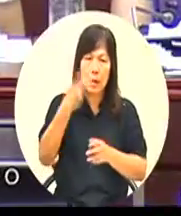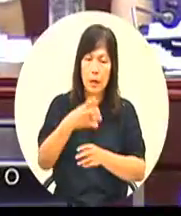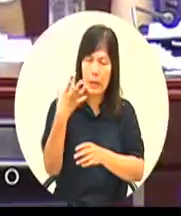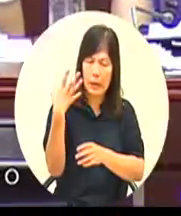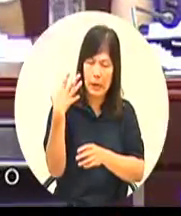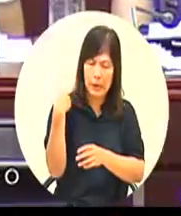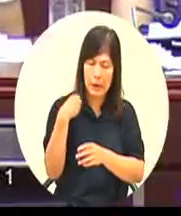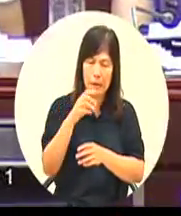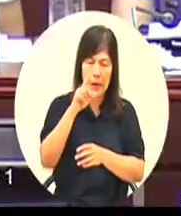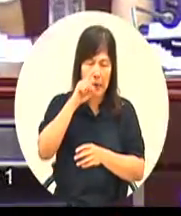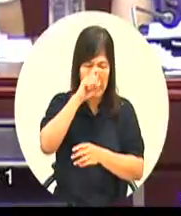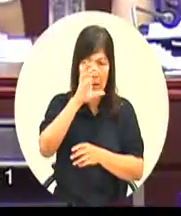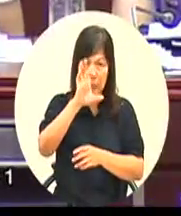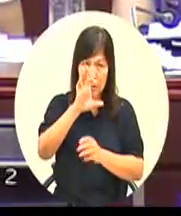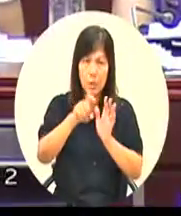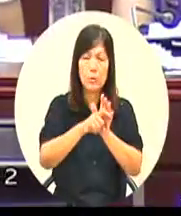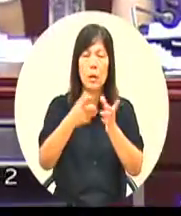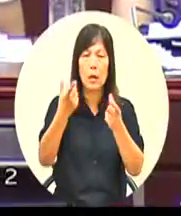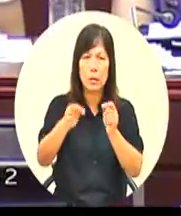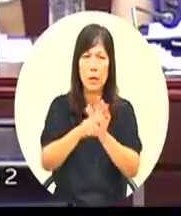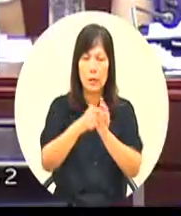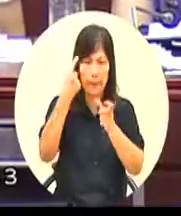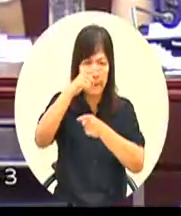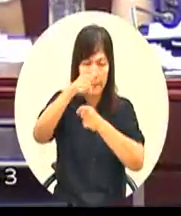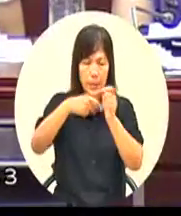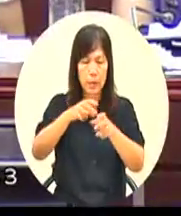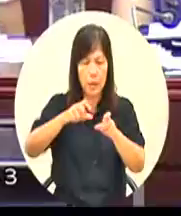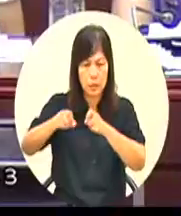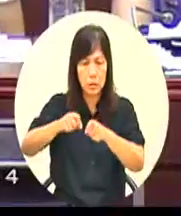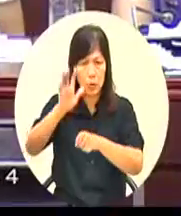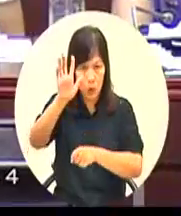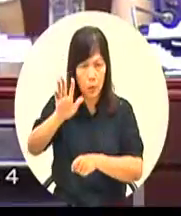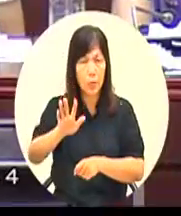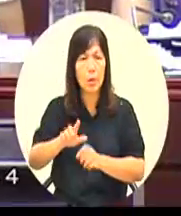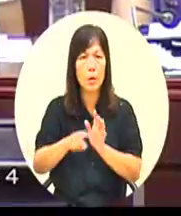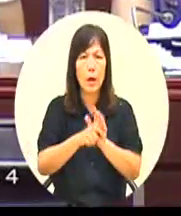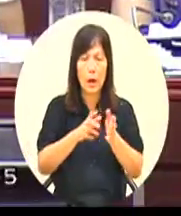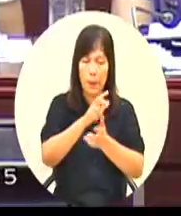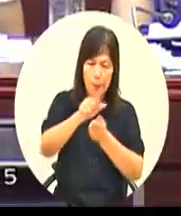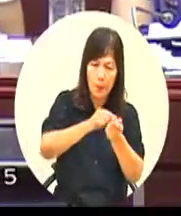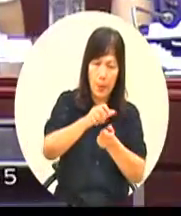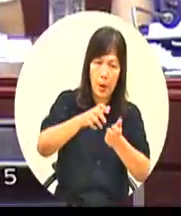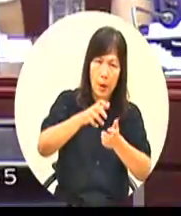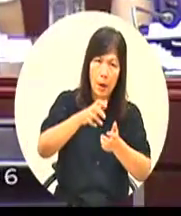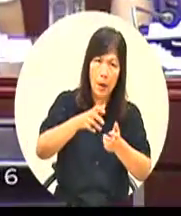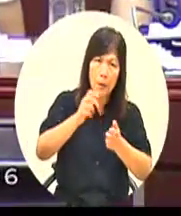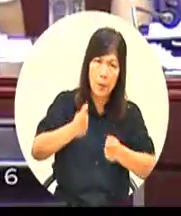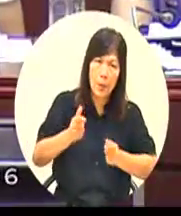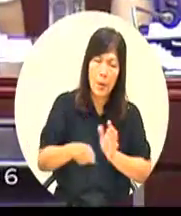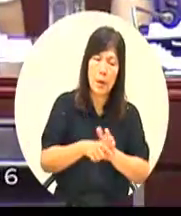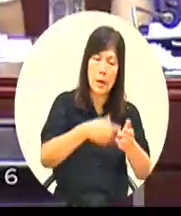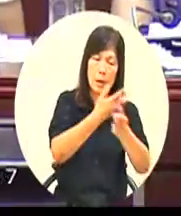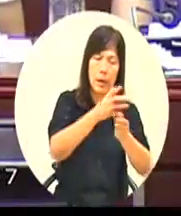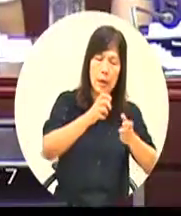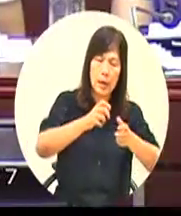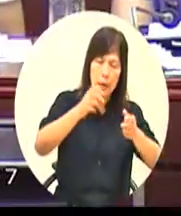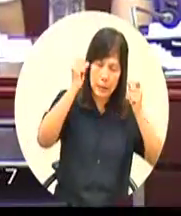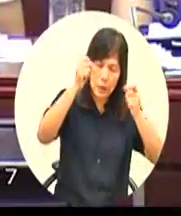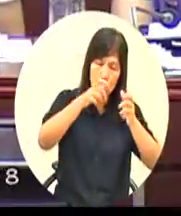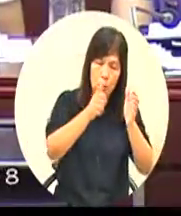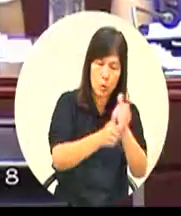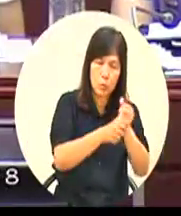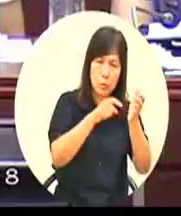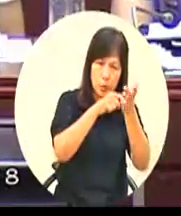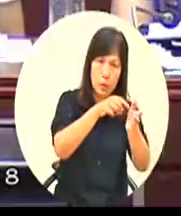所，老旧厕所已经列入明年度的计划里头了，那 PU 跑道已经送给这个体育署申请那个补助的经